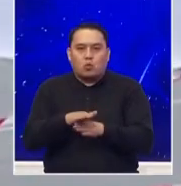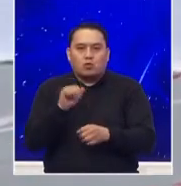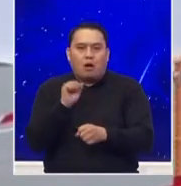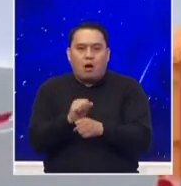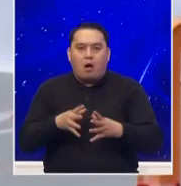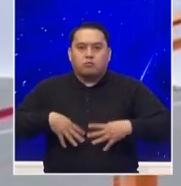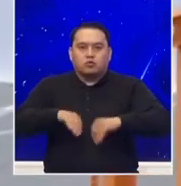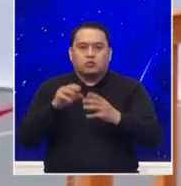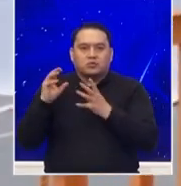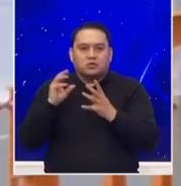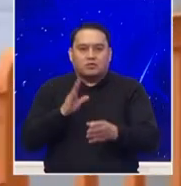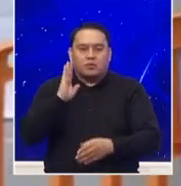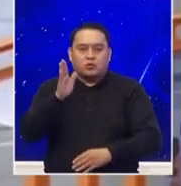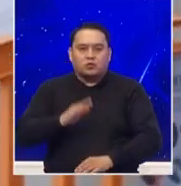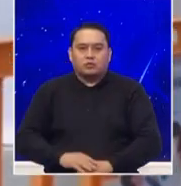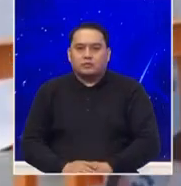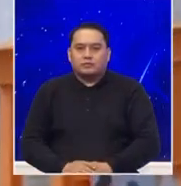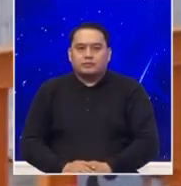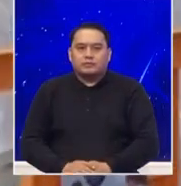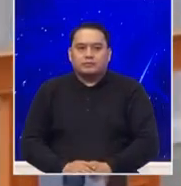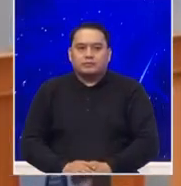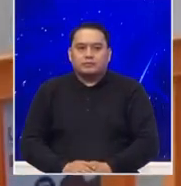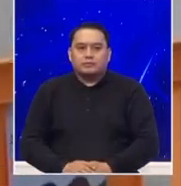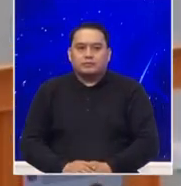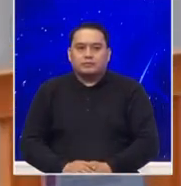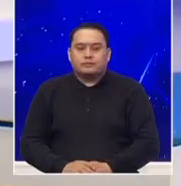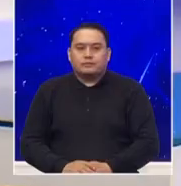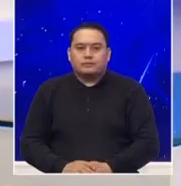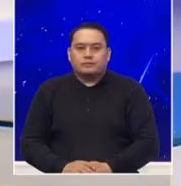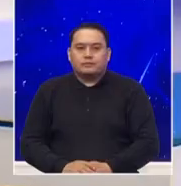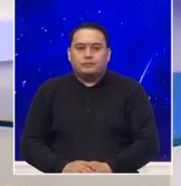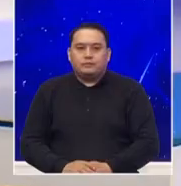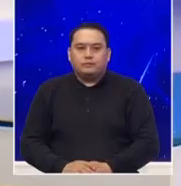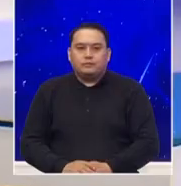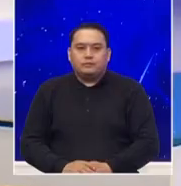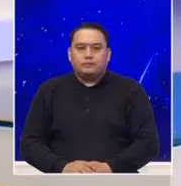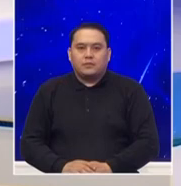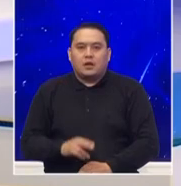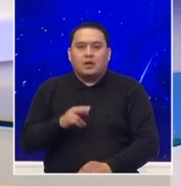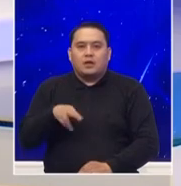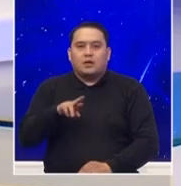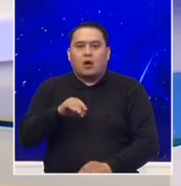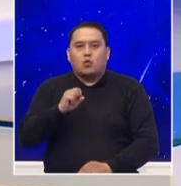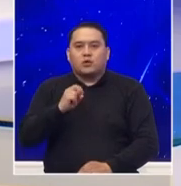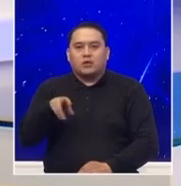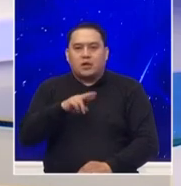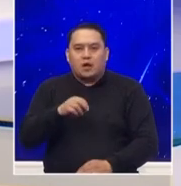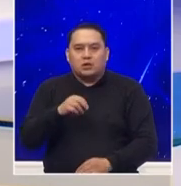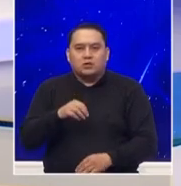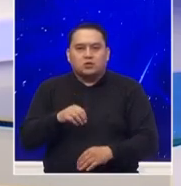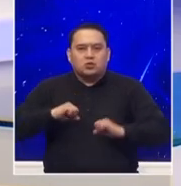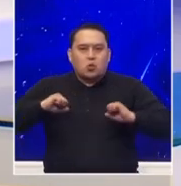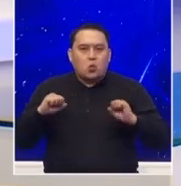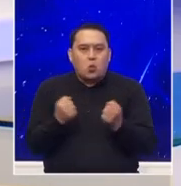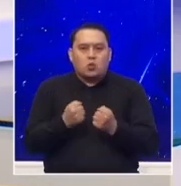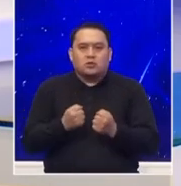остановку общественного транспорта. Жители Якутии переживают самую суровую зиму